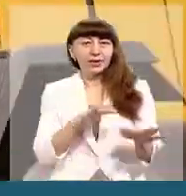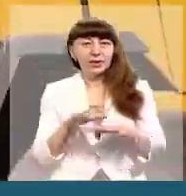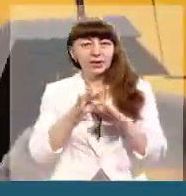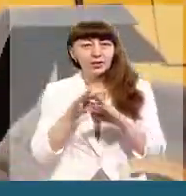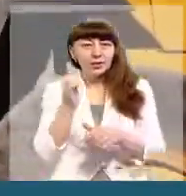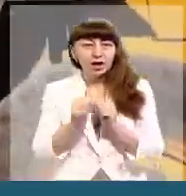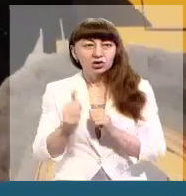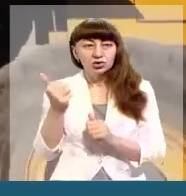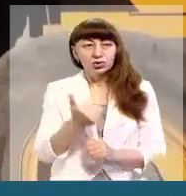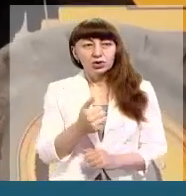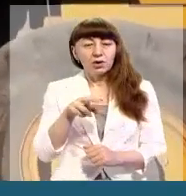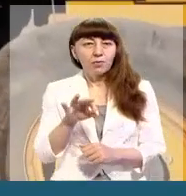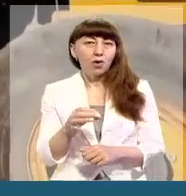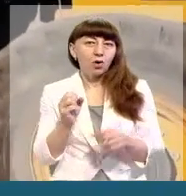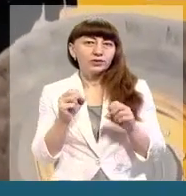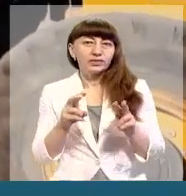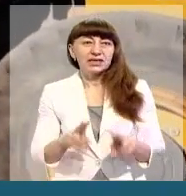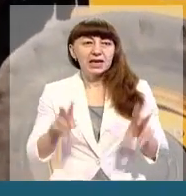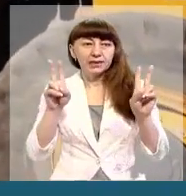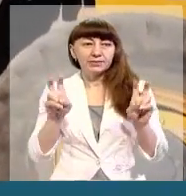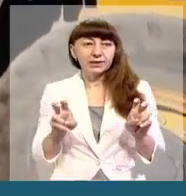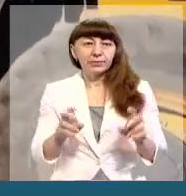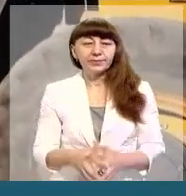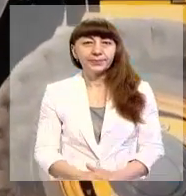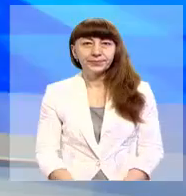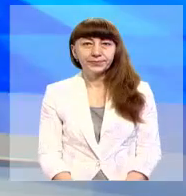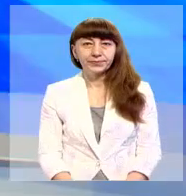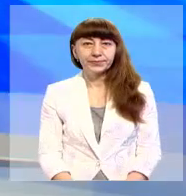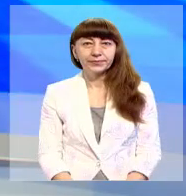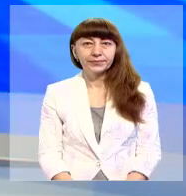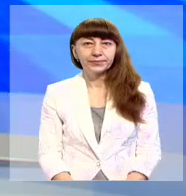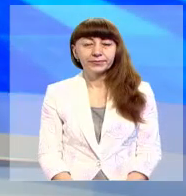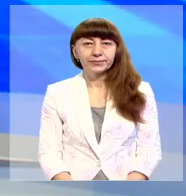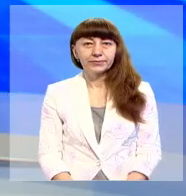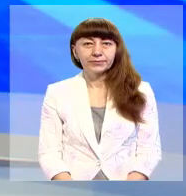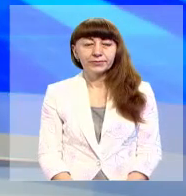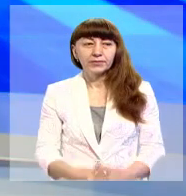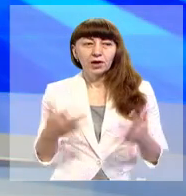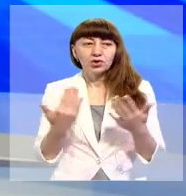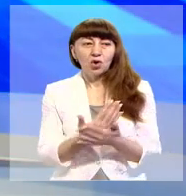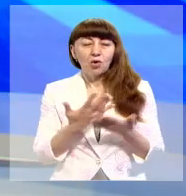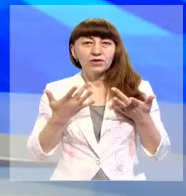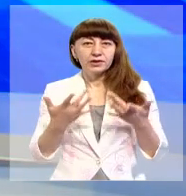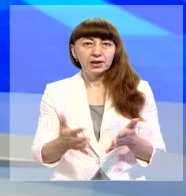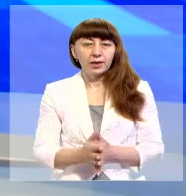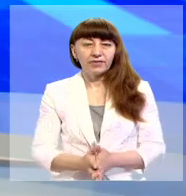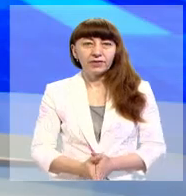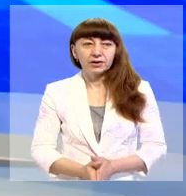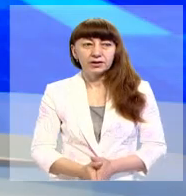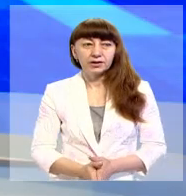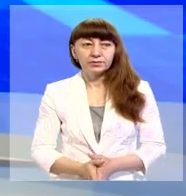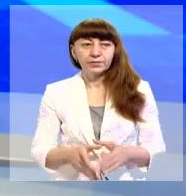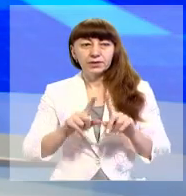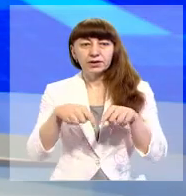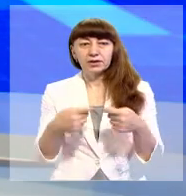аясында өтіп тұрады. Бейбіт Нұрмұханов, Алекс Итник, Қостанай телеарнасы. Электрлі қозғалтықшмен жүретін велосипедтерге жаңа